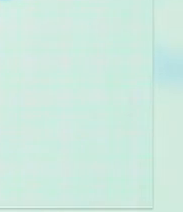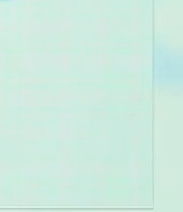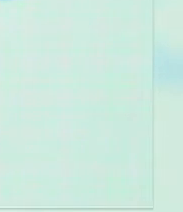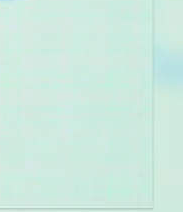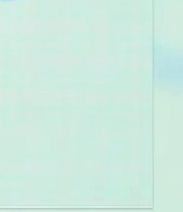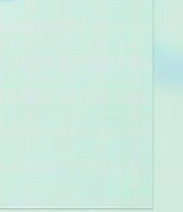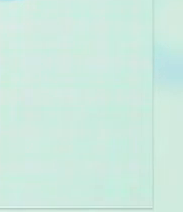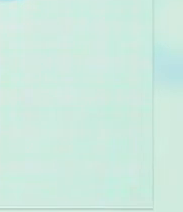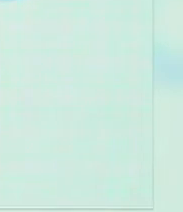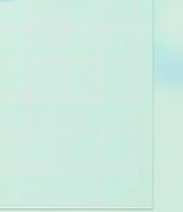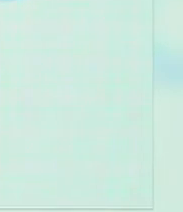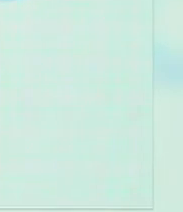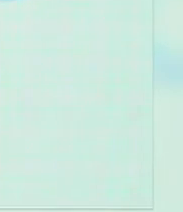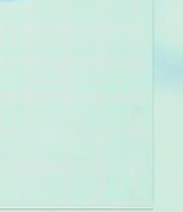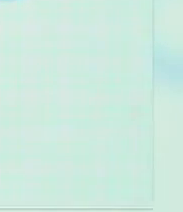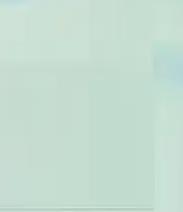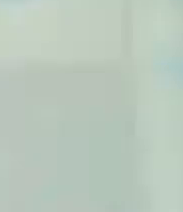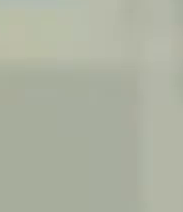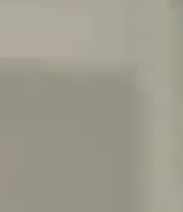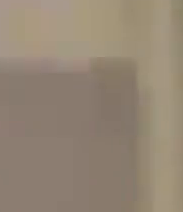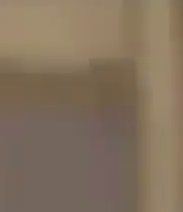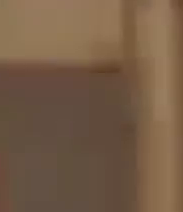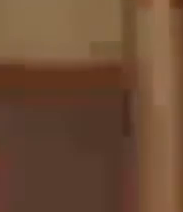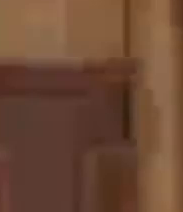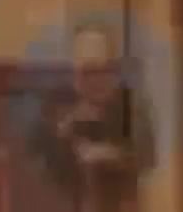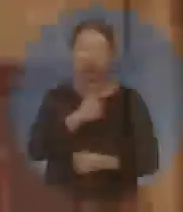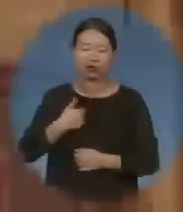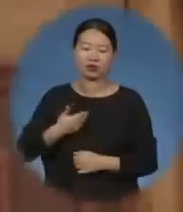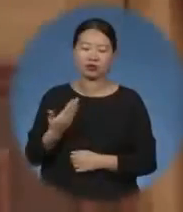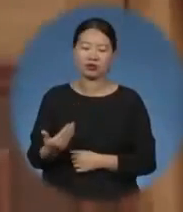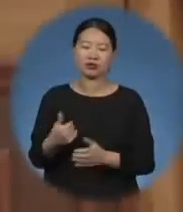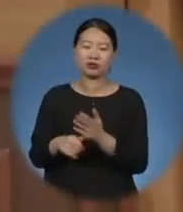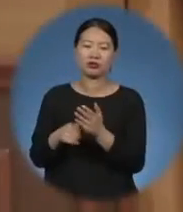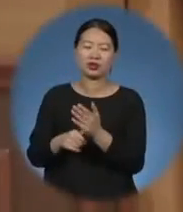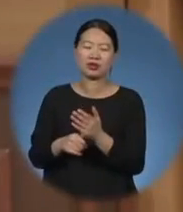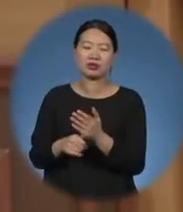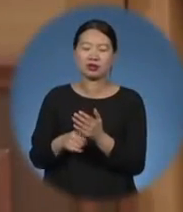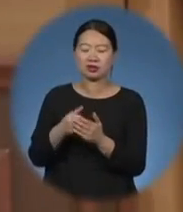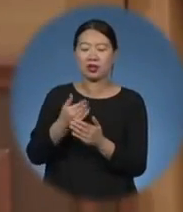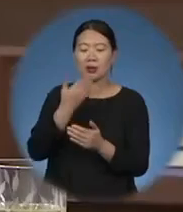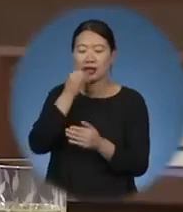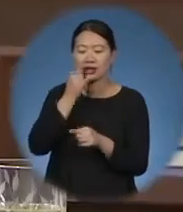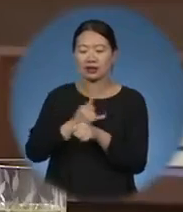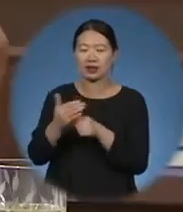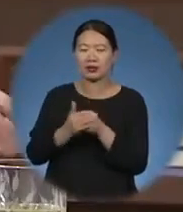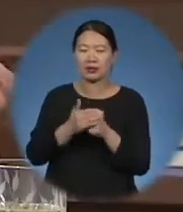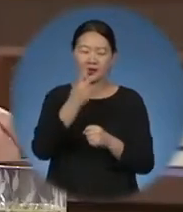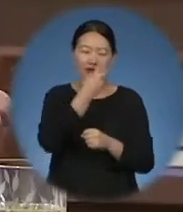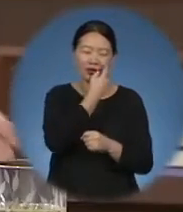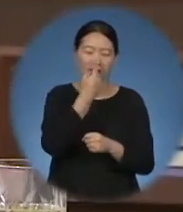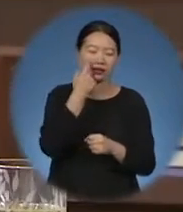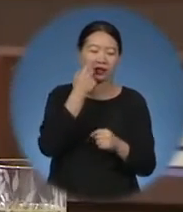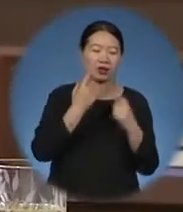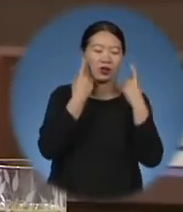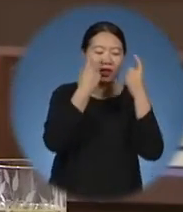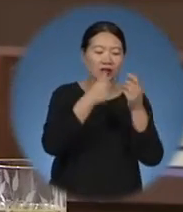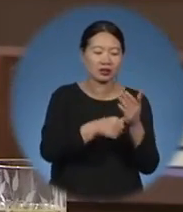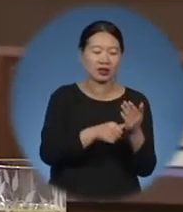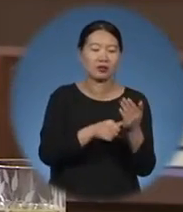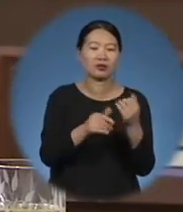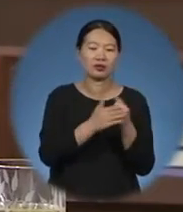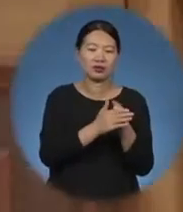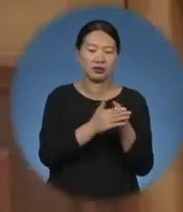안전성이든지 경제성 부분들을 좀 만족시켜주는 그런 상품을 좀 만들 수가 있잖아요. 검증된 관광 상품들. 네, 그렇습니다. 네.